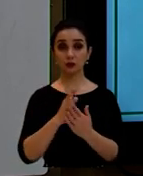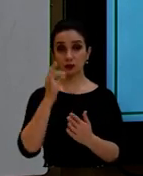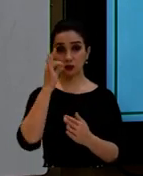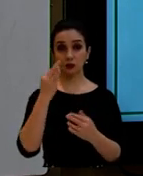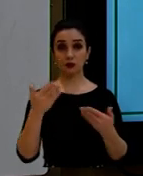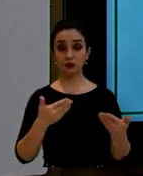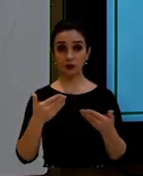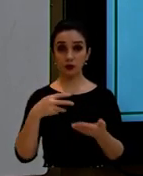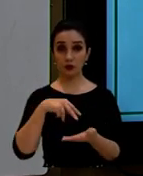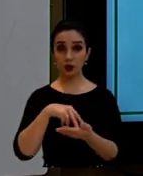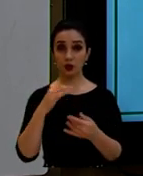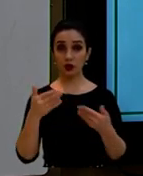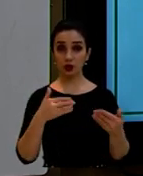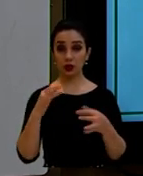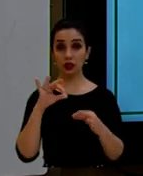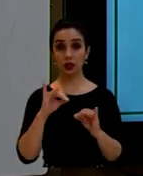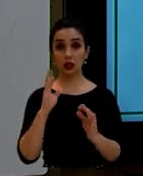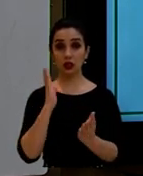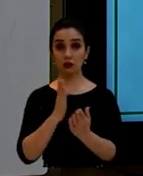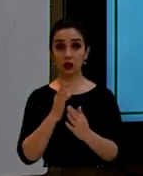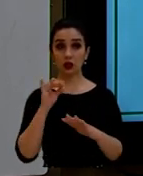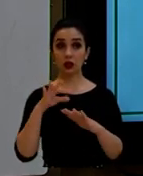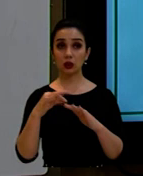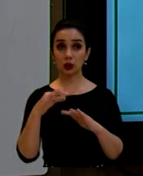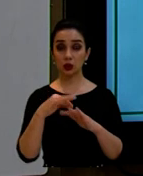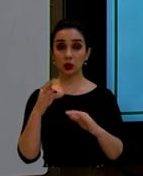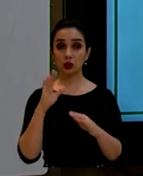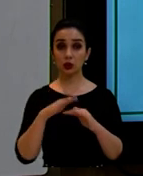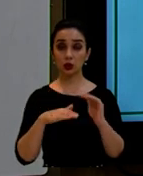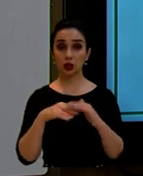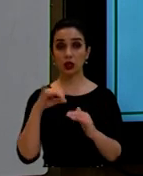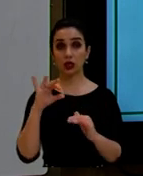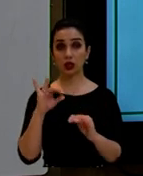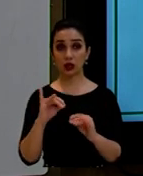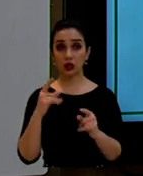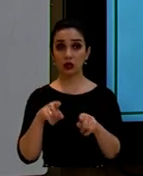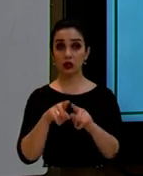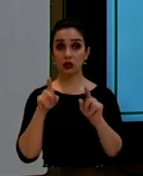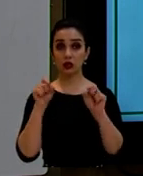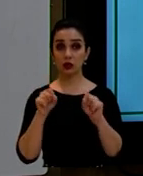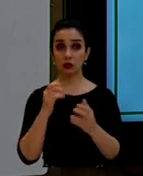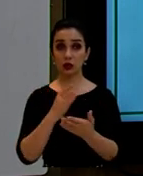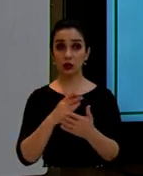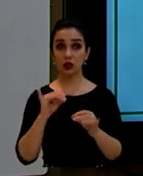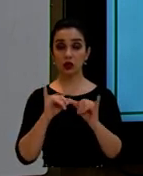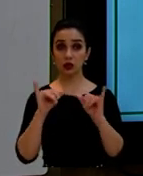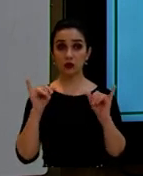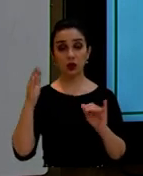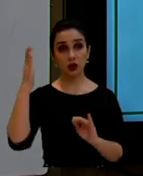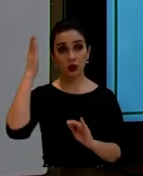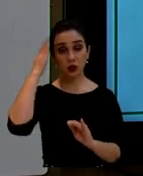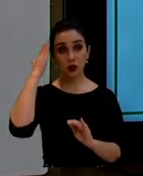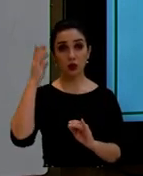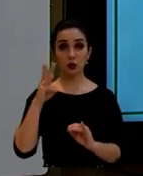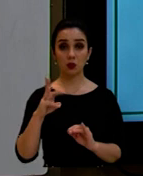и направленное совершенствование кисти руки, а также это способствовало развитию